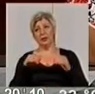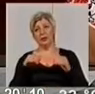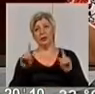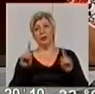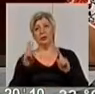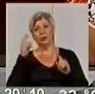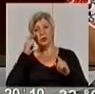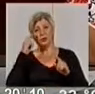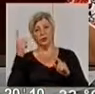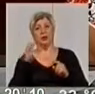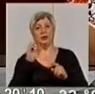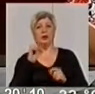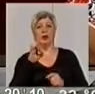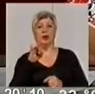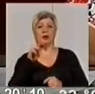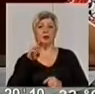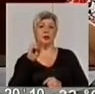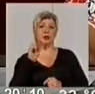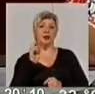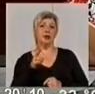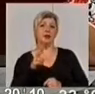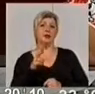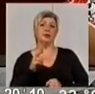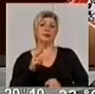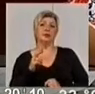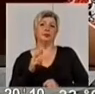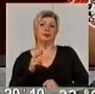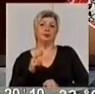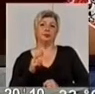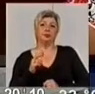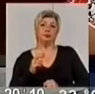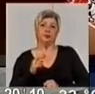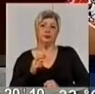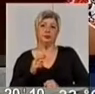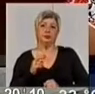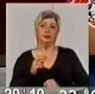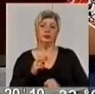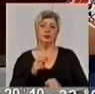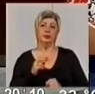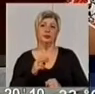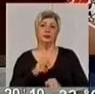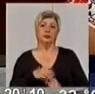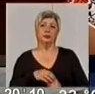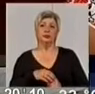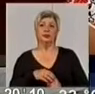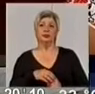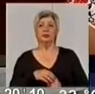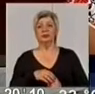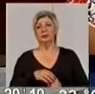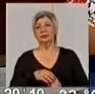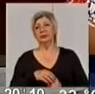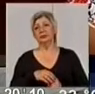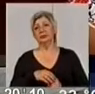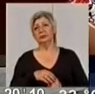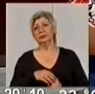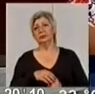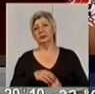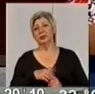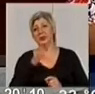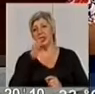Києві, Артек, який в зв'язку з цими подіями перенесено, прекрасний заклад Артек. Ну,